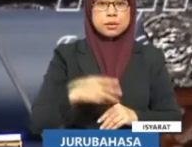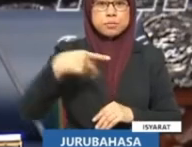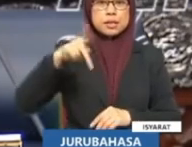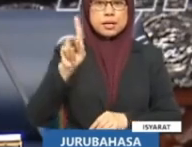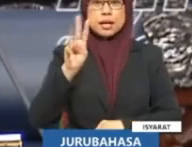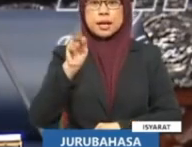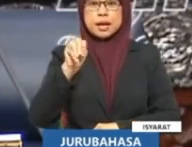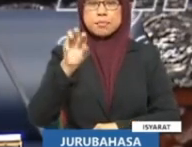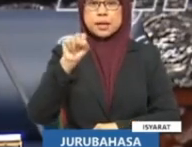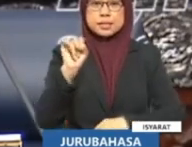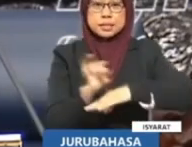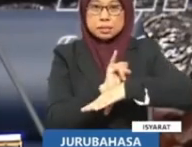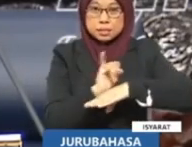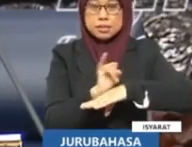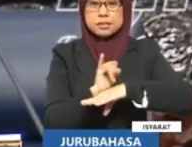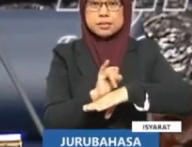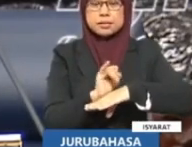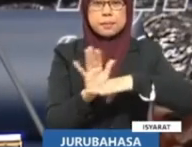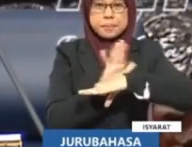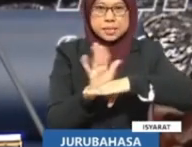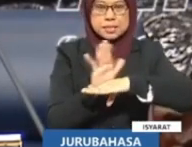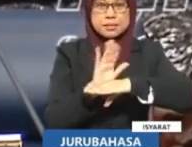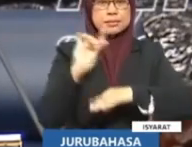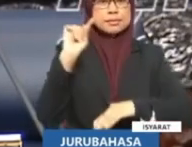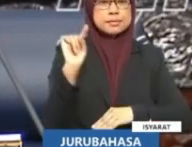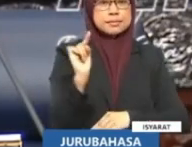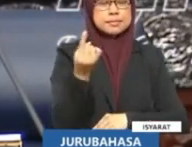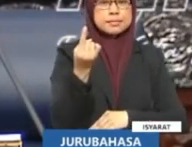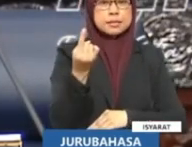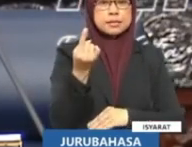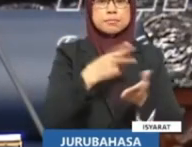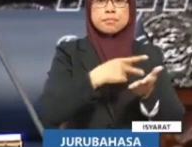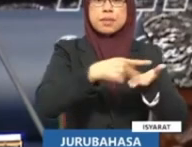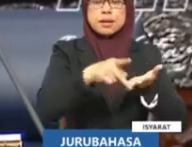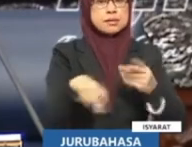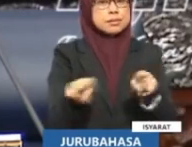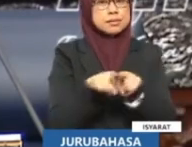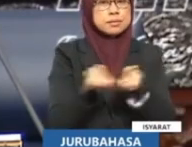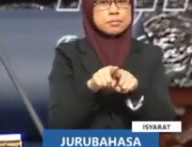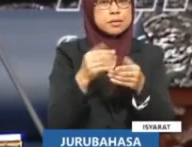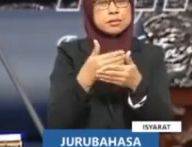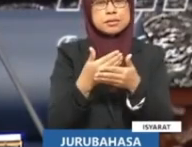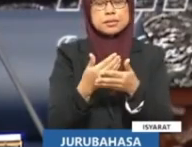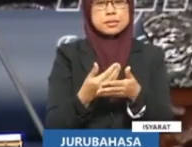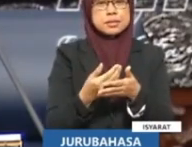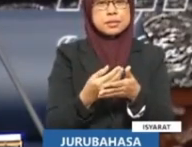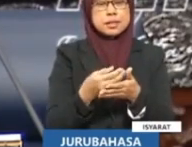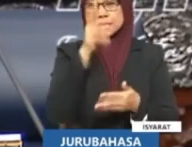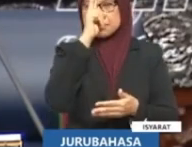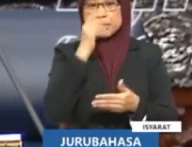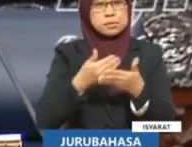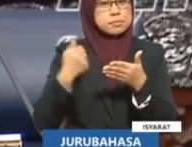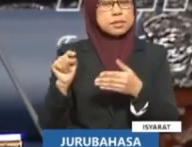yaitu pcms Indah cerita juga komisioner hanya dikenakan charge samo sebagaimana sebelum ini yaitu